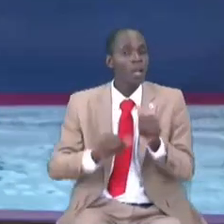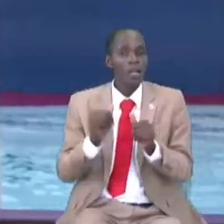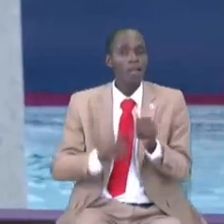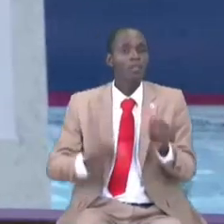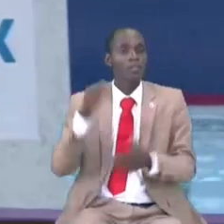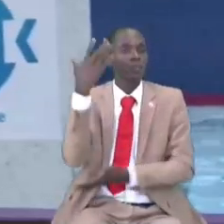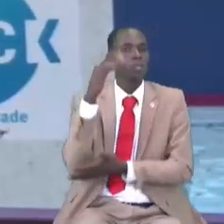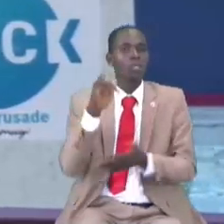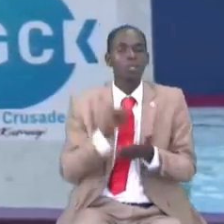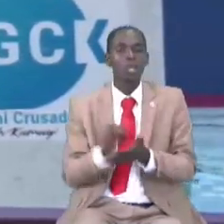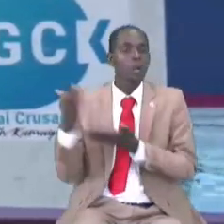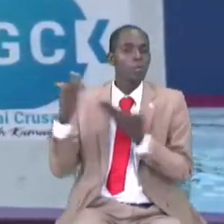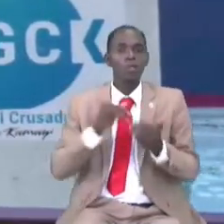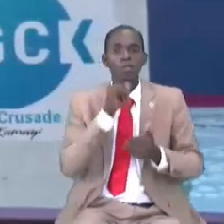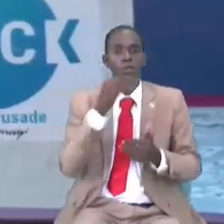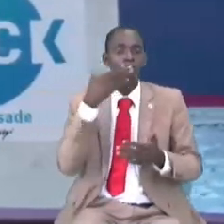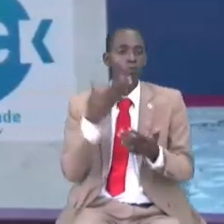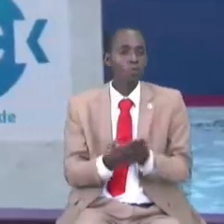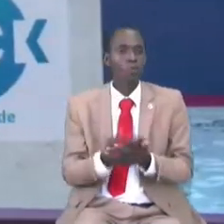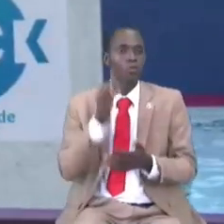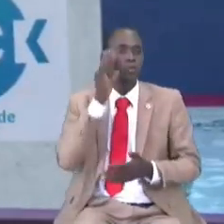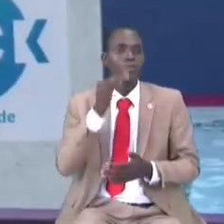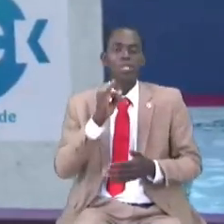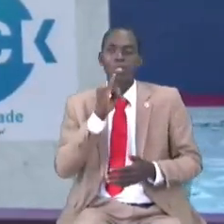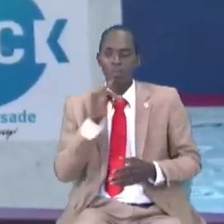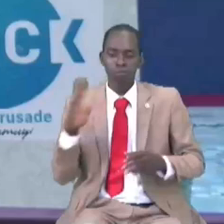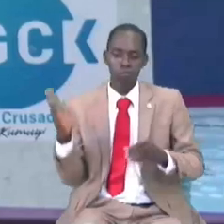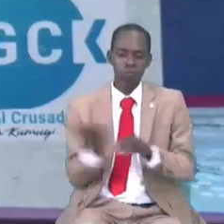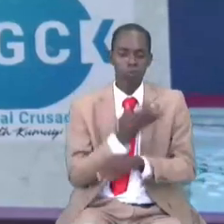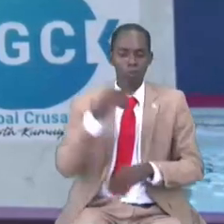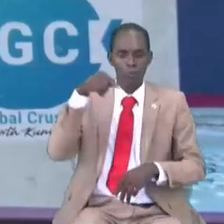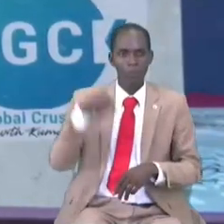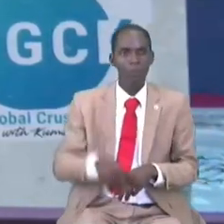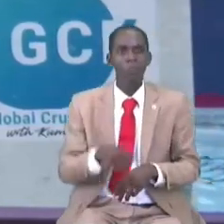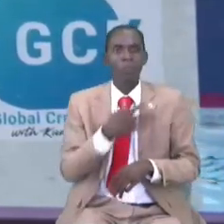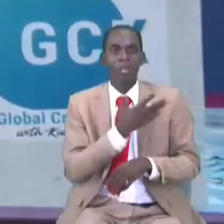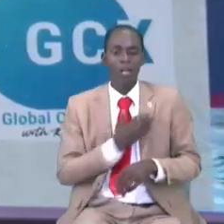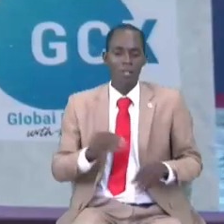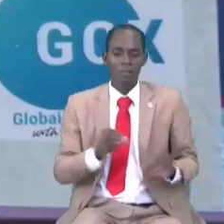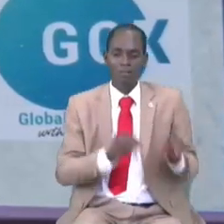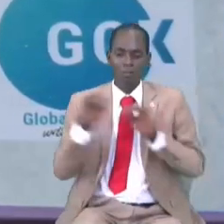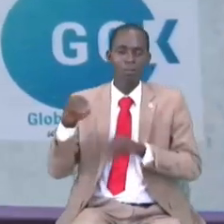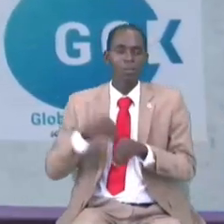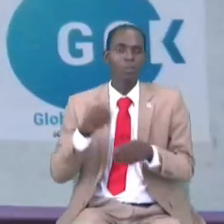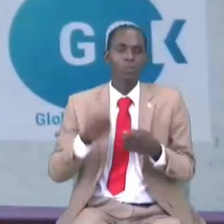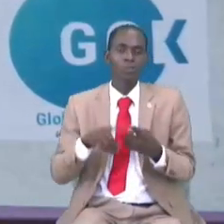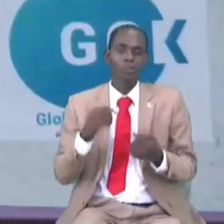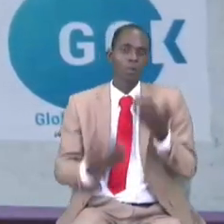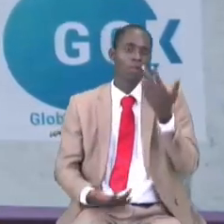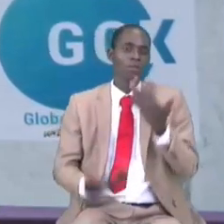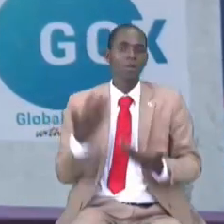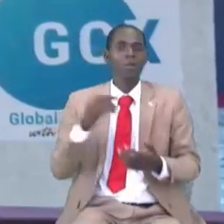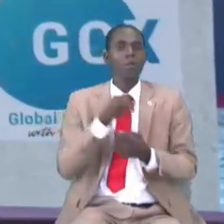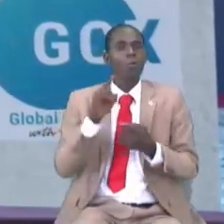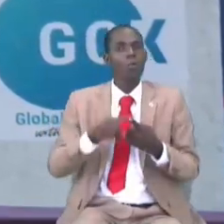jeté. Est coupé et jeté au feu. Quand le prédicateur sait cela, et il sait que